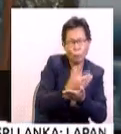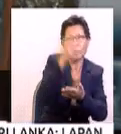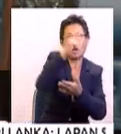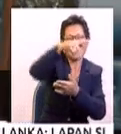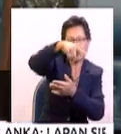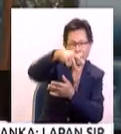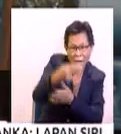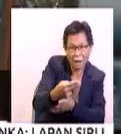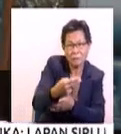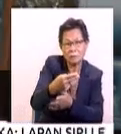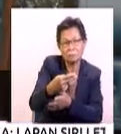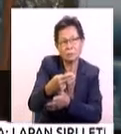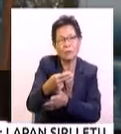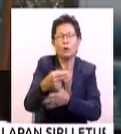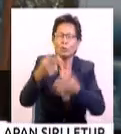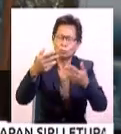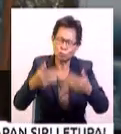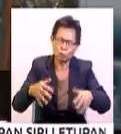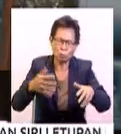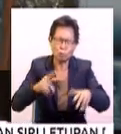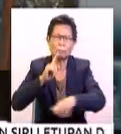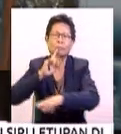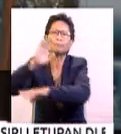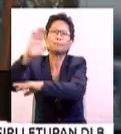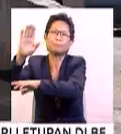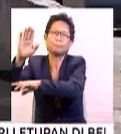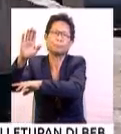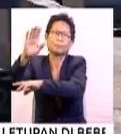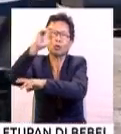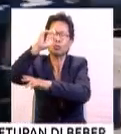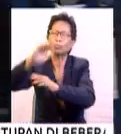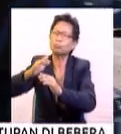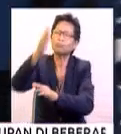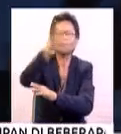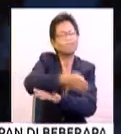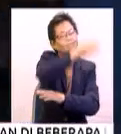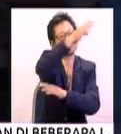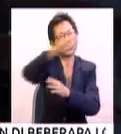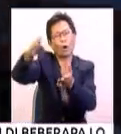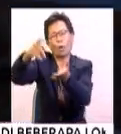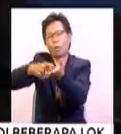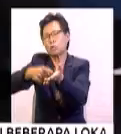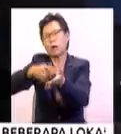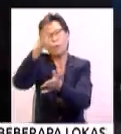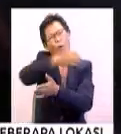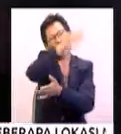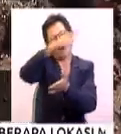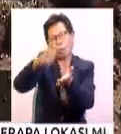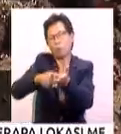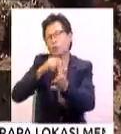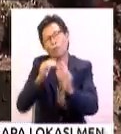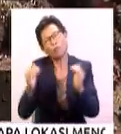Pakatan Harapan, telah berjanji untuk menghapuskan hutang tidak wajar